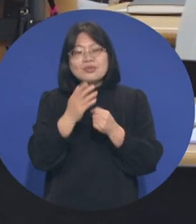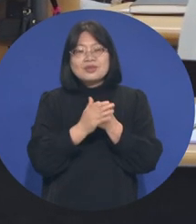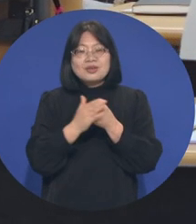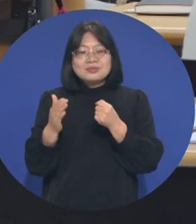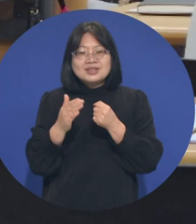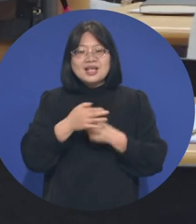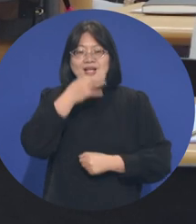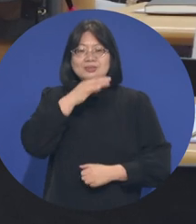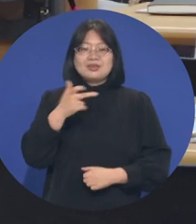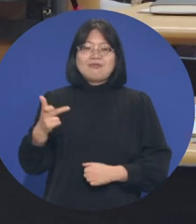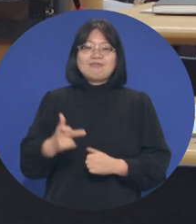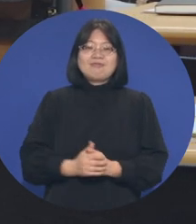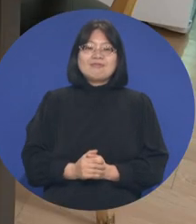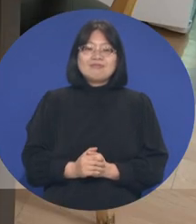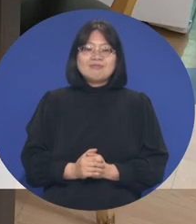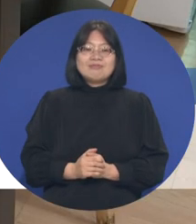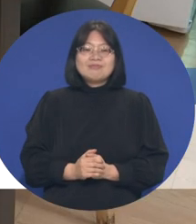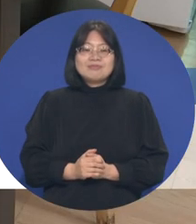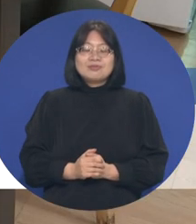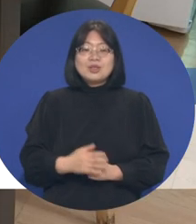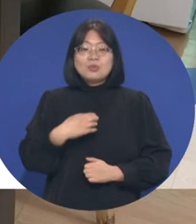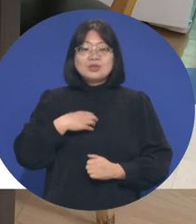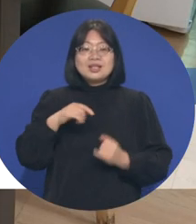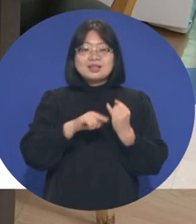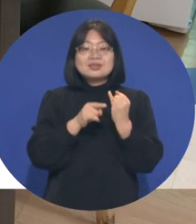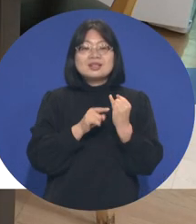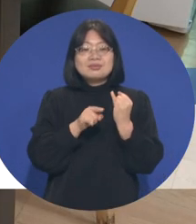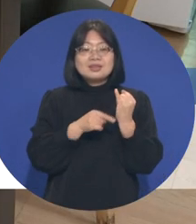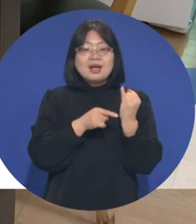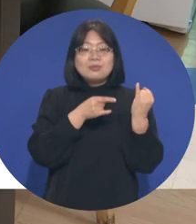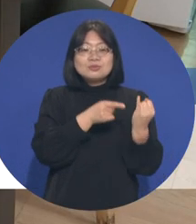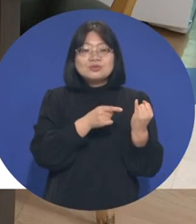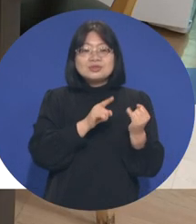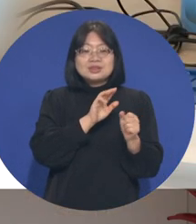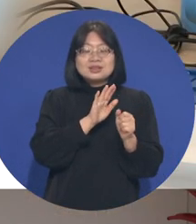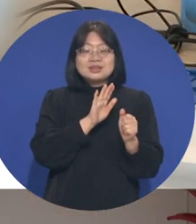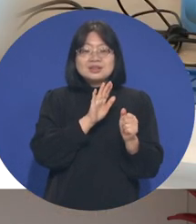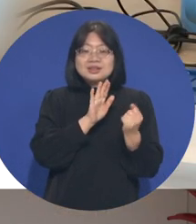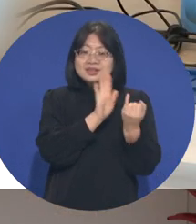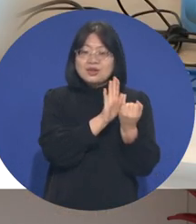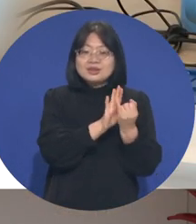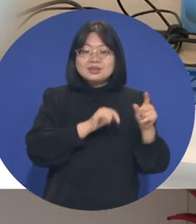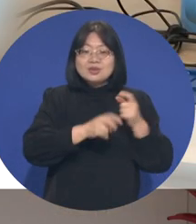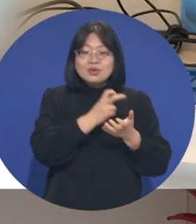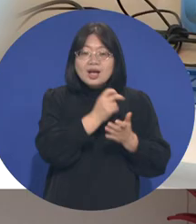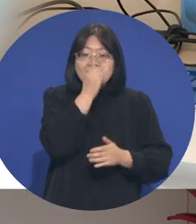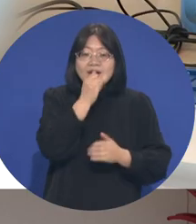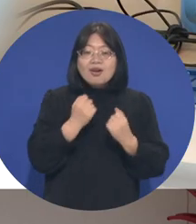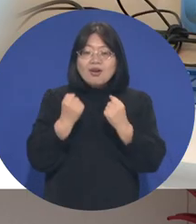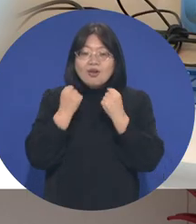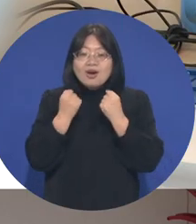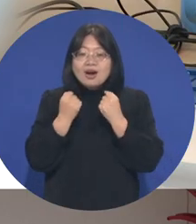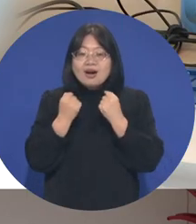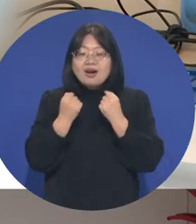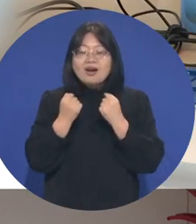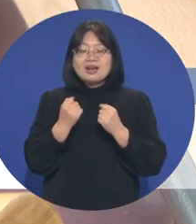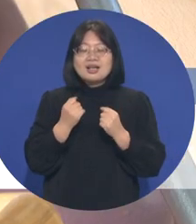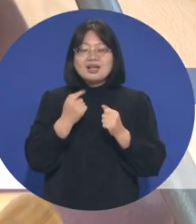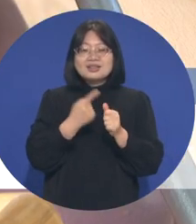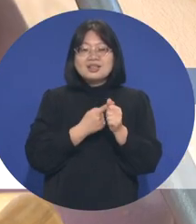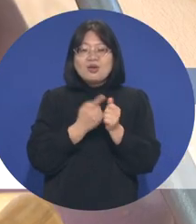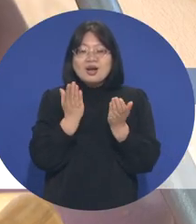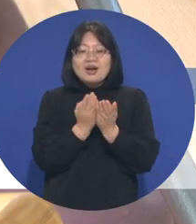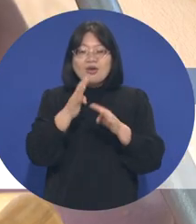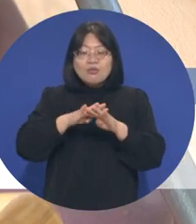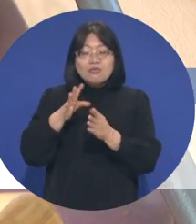점에서 의미가 큽니다 뭐 위기 임산부들을 지원하는 정책들도 있고 또 건강과 관련해서도 이제 뭐